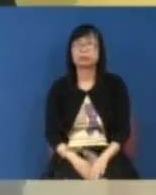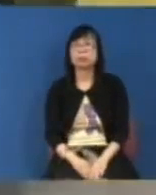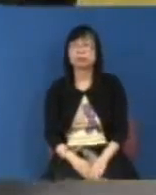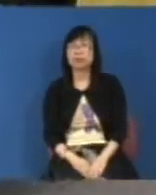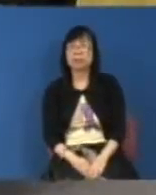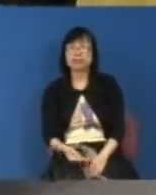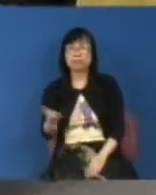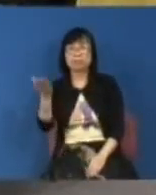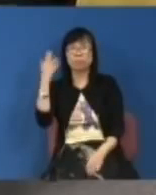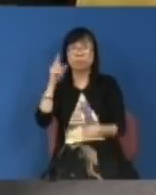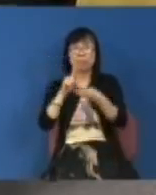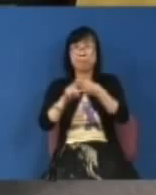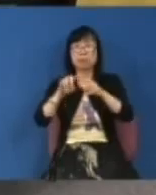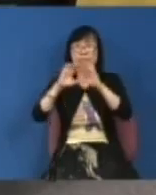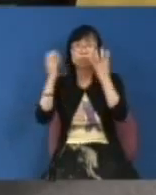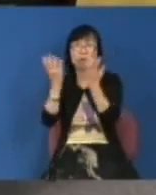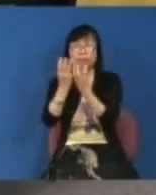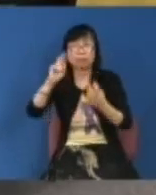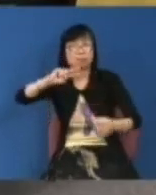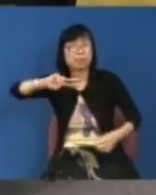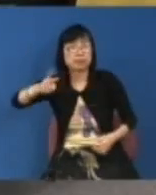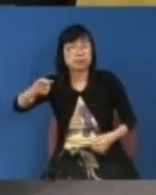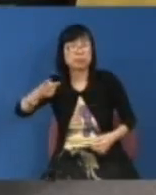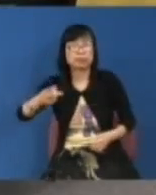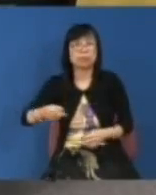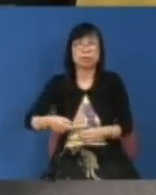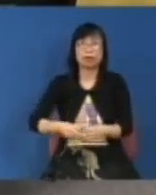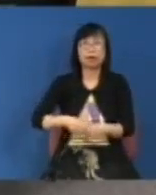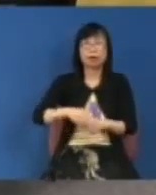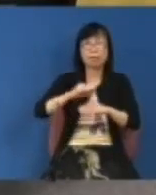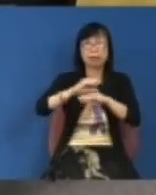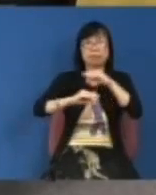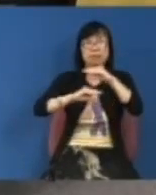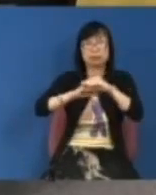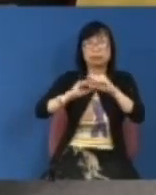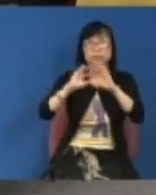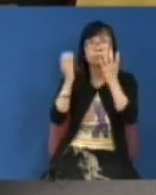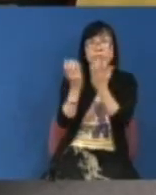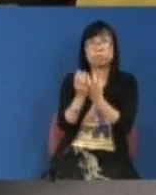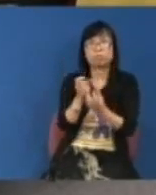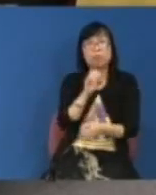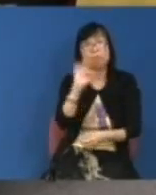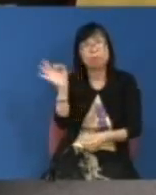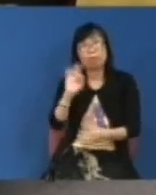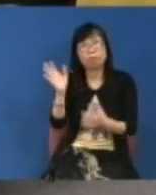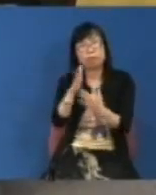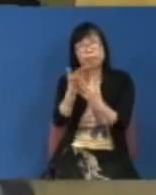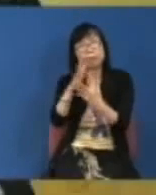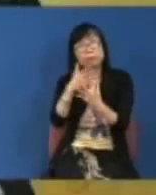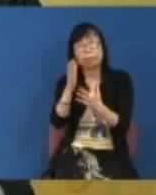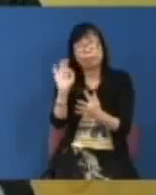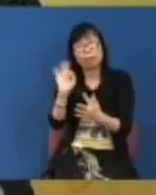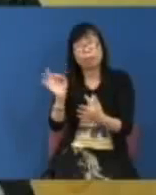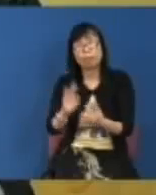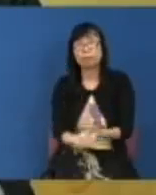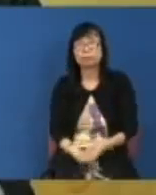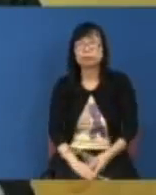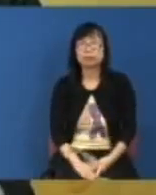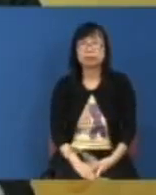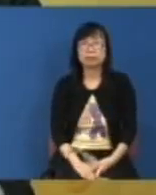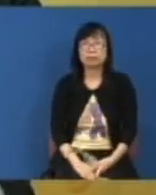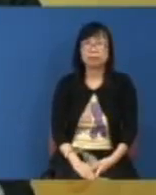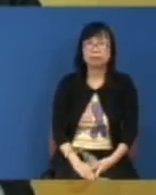過民主黨變民建聯咯，其實冇乜分別啫嘛。 係啊， 只不過民建聯唔會悼念六